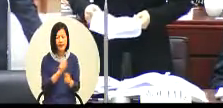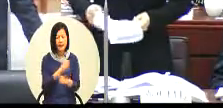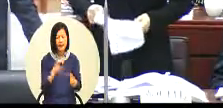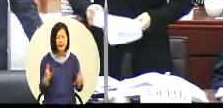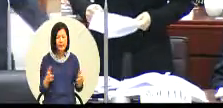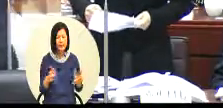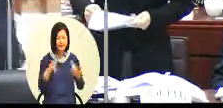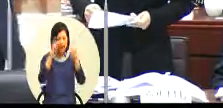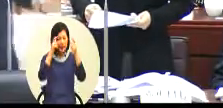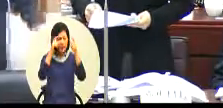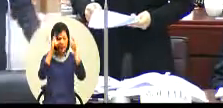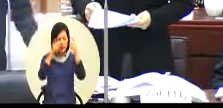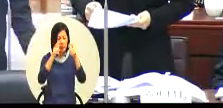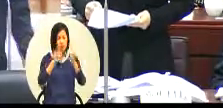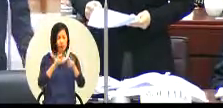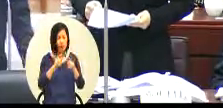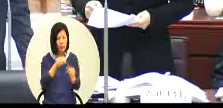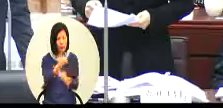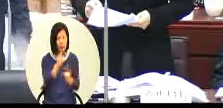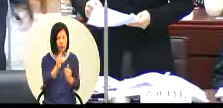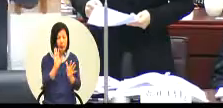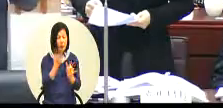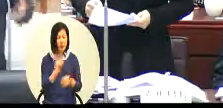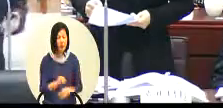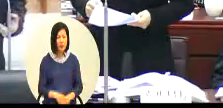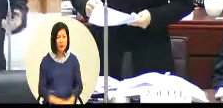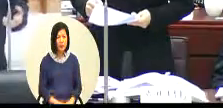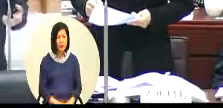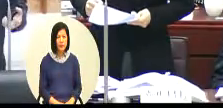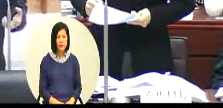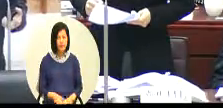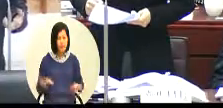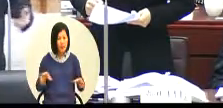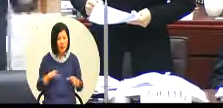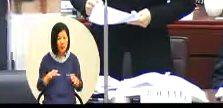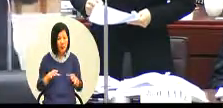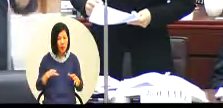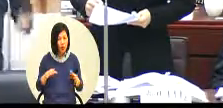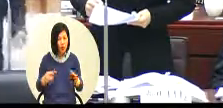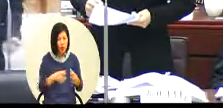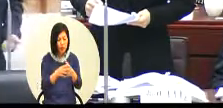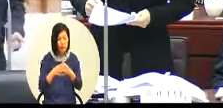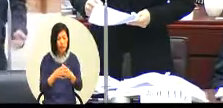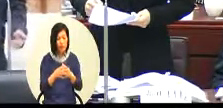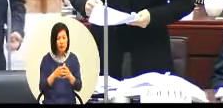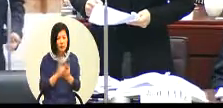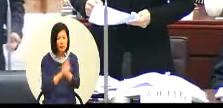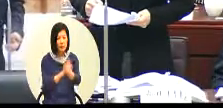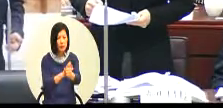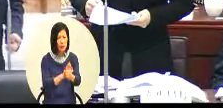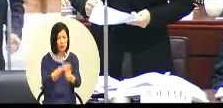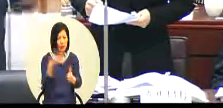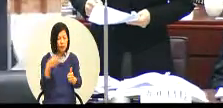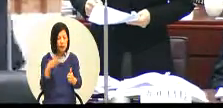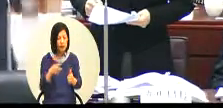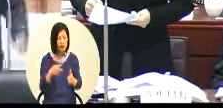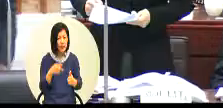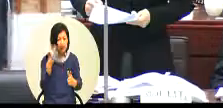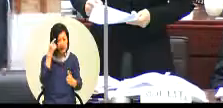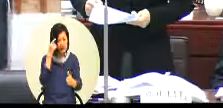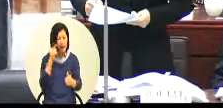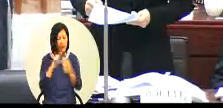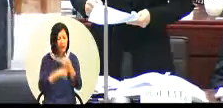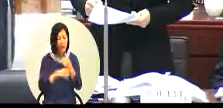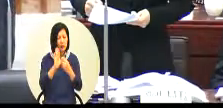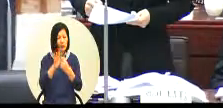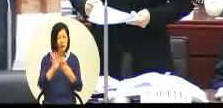高雄准备好，我刚刚看我们的整个的一个组织推动组织相对的还蛮有一些概念，而反而